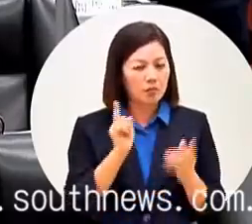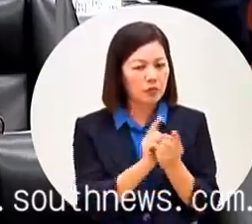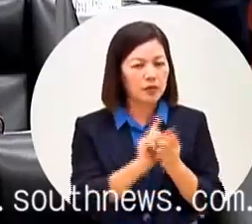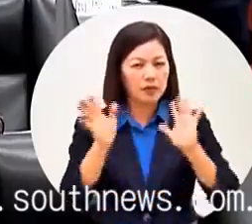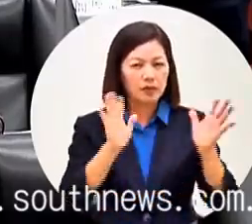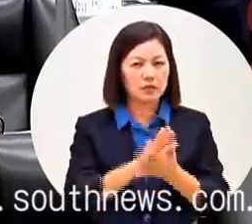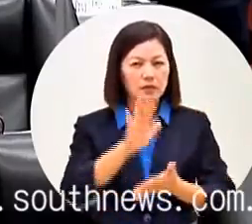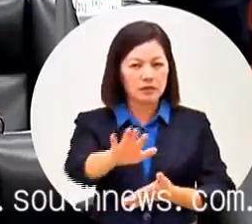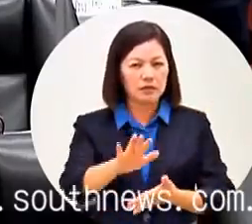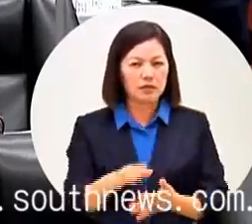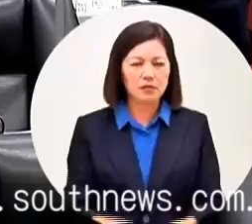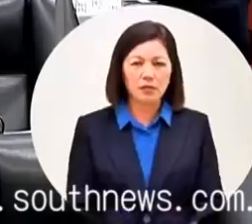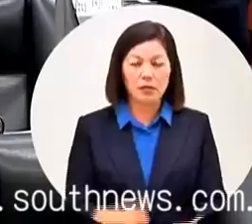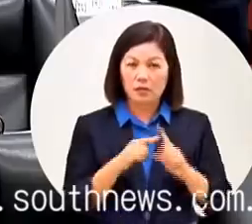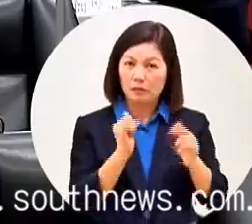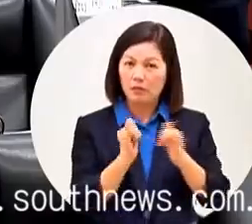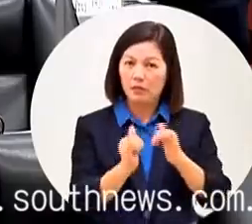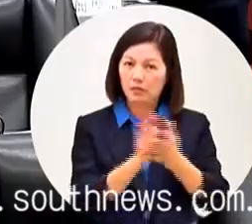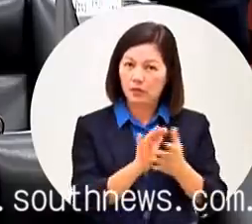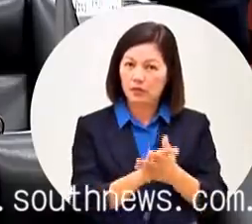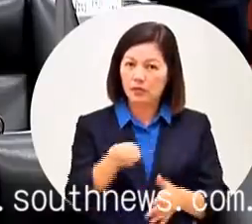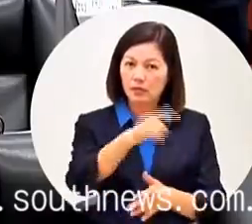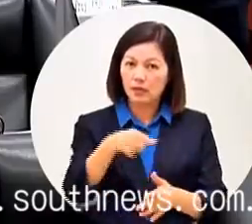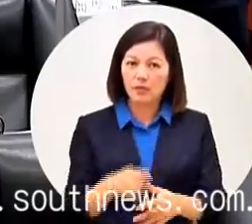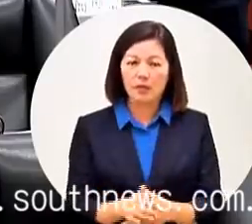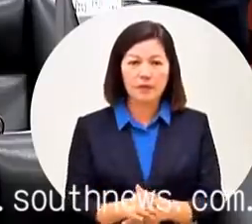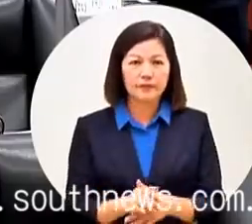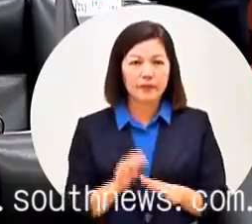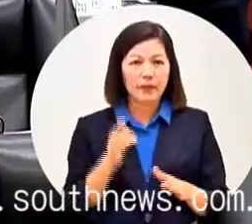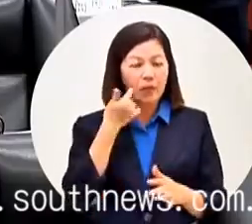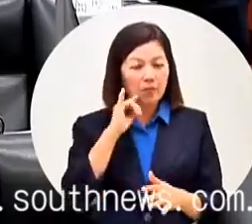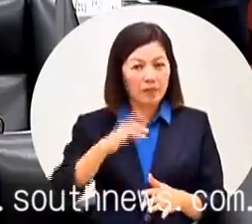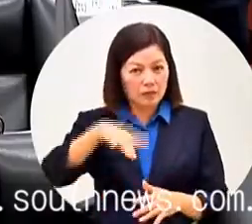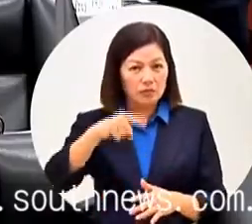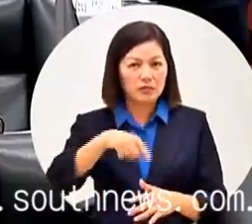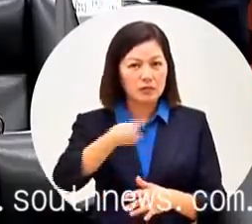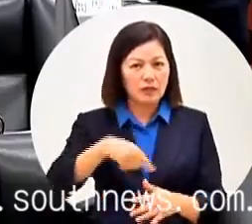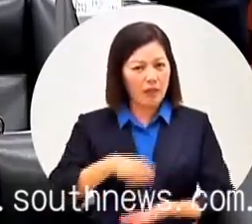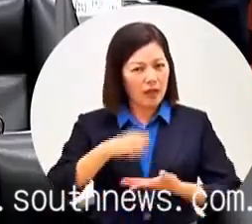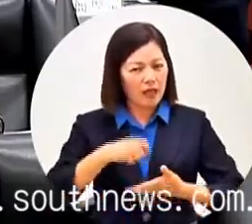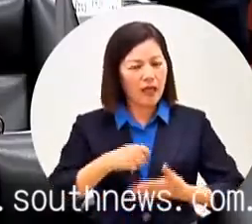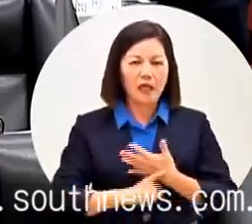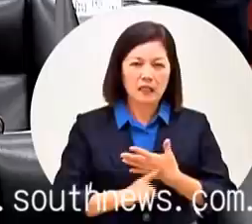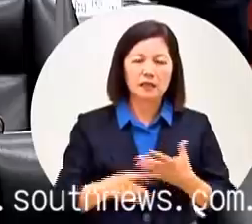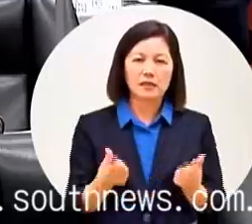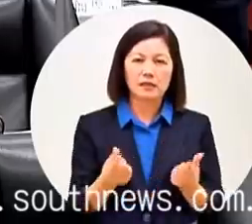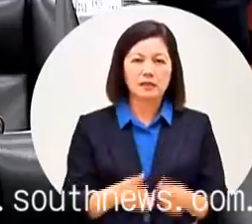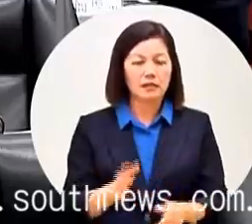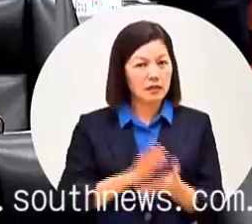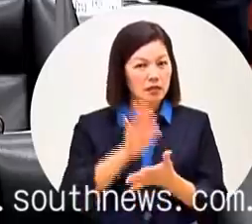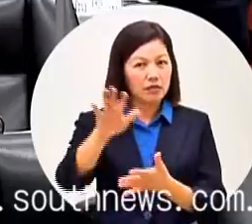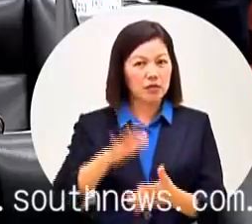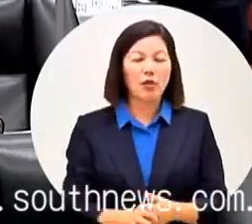来，很多市民朋友、很多新手爸爸妈妈也是有相同的焦虑，未来他们是要拿着中华民国